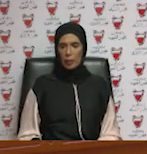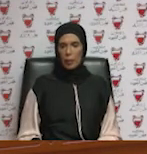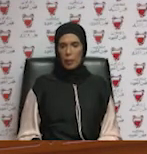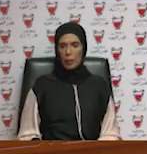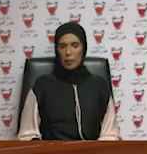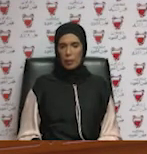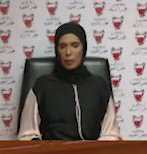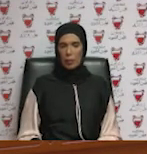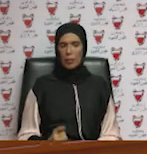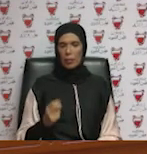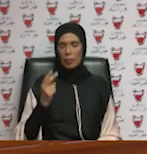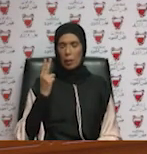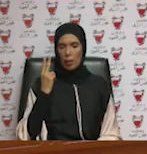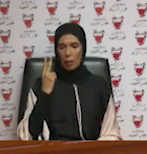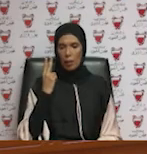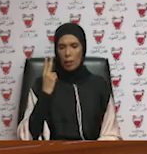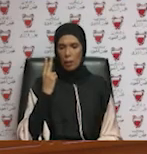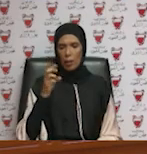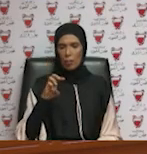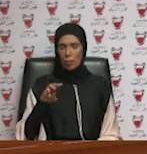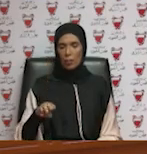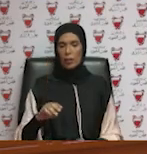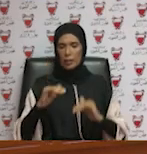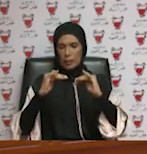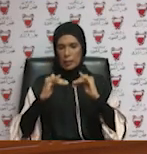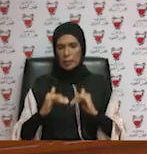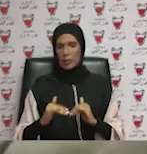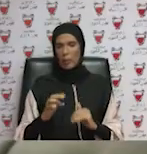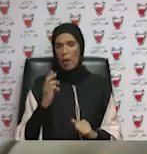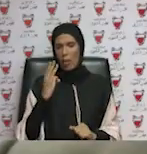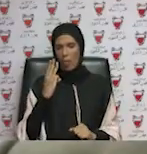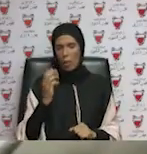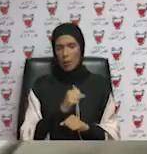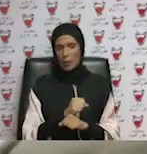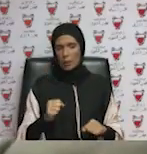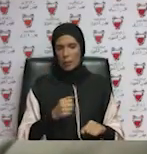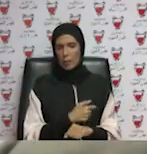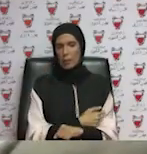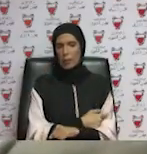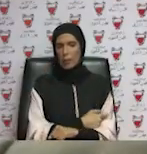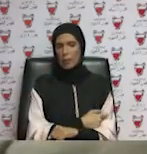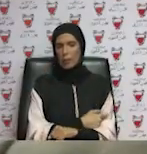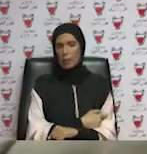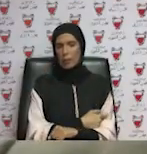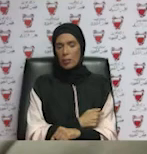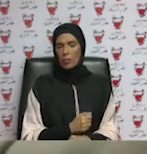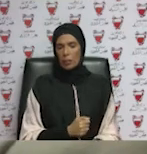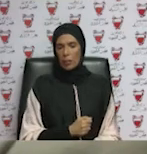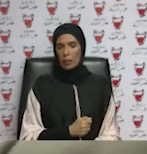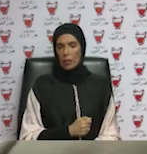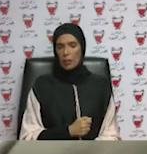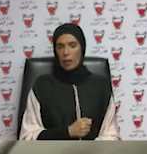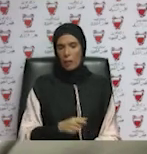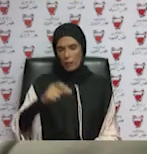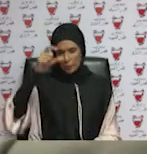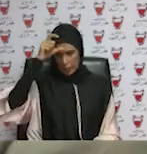حوالي 2000 سرير طبي في 3 مستشفيات جامعية، وهو مستشفى